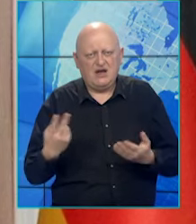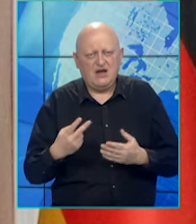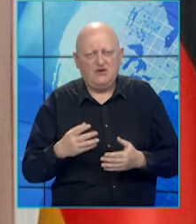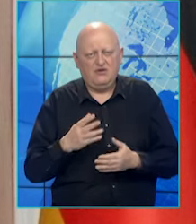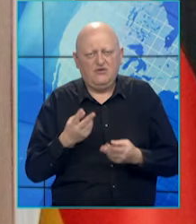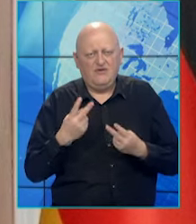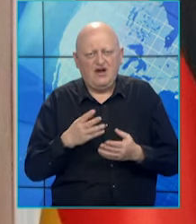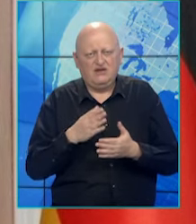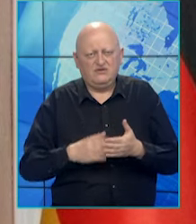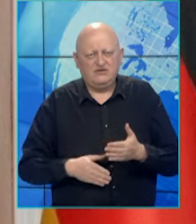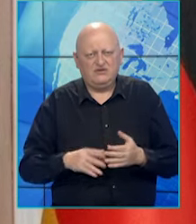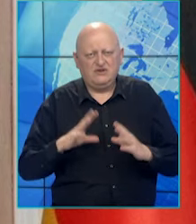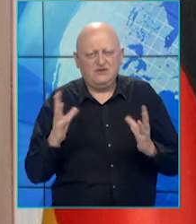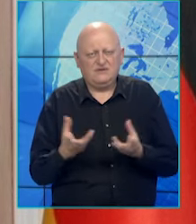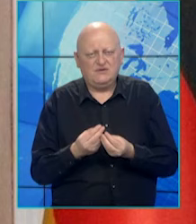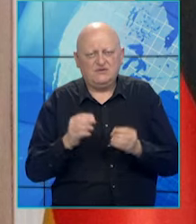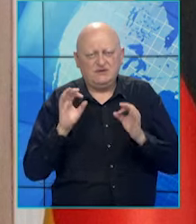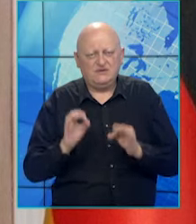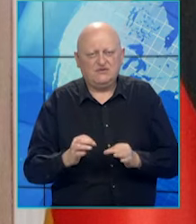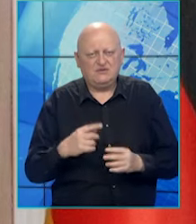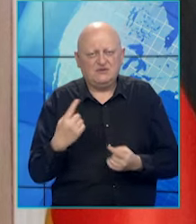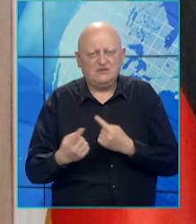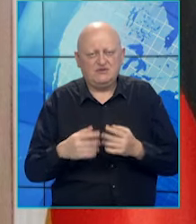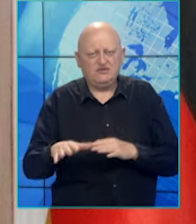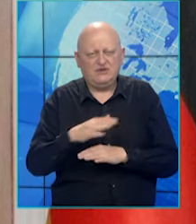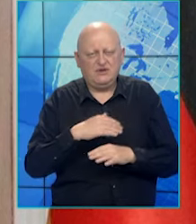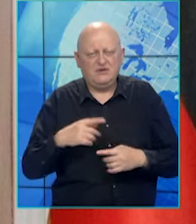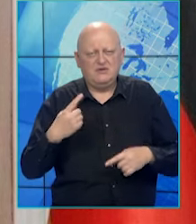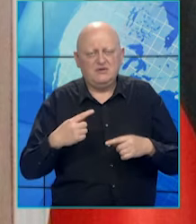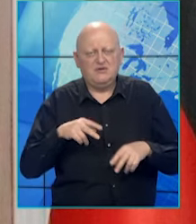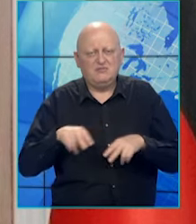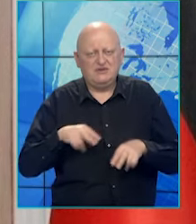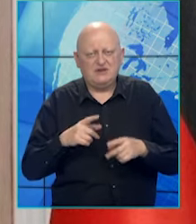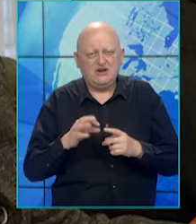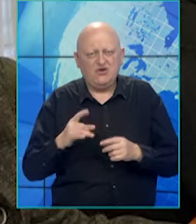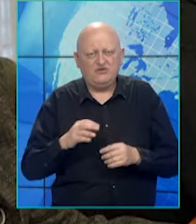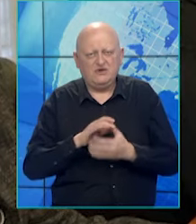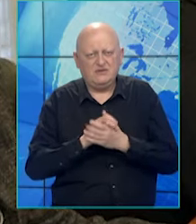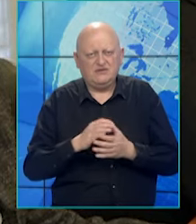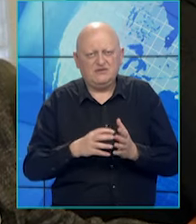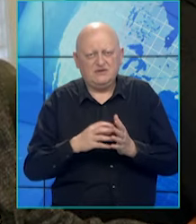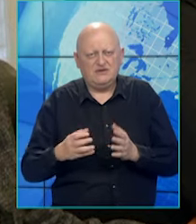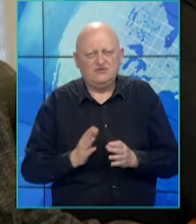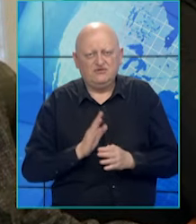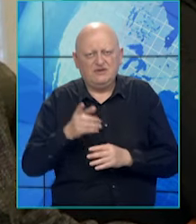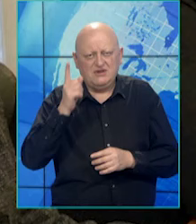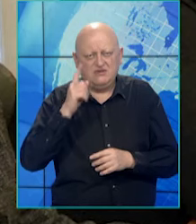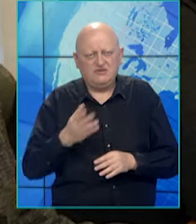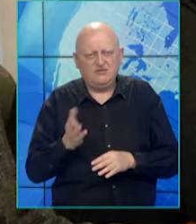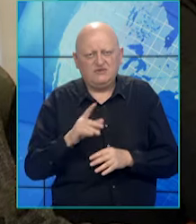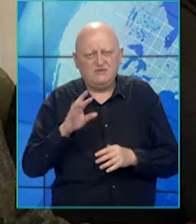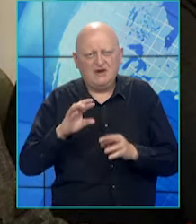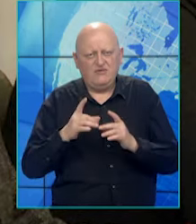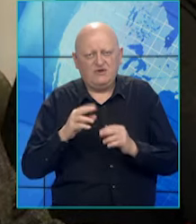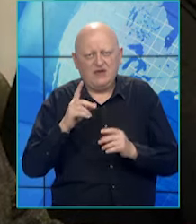odbrambenih kapaciteta kao značajnog dijela sveukupne sigurnosti i stabilnosti u regiji. Ministar Konaković je pozdravio i nastavak učestvovanja Njemačke